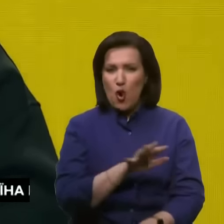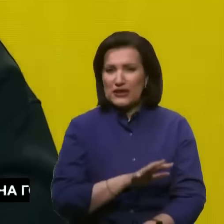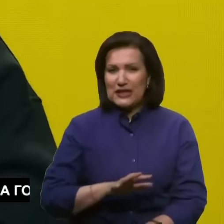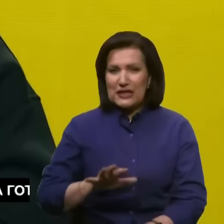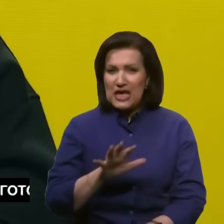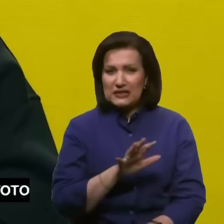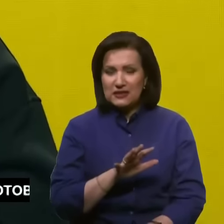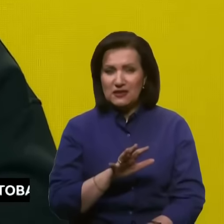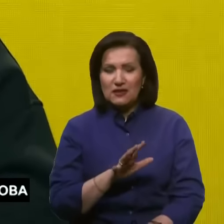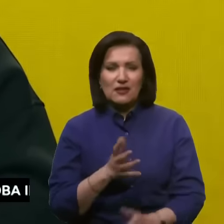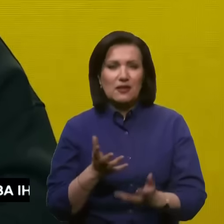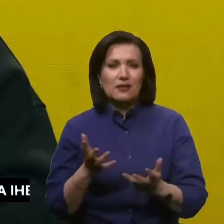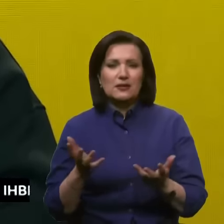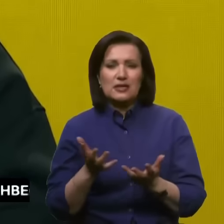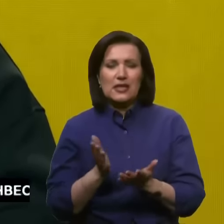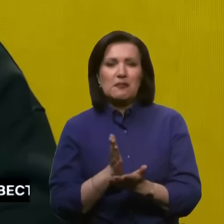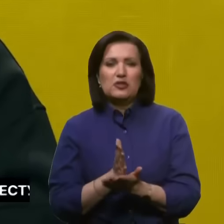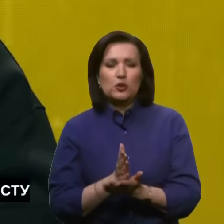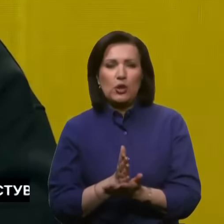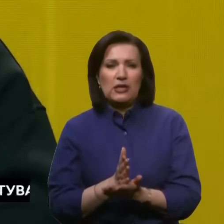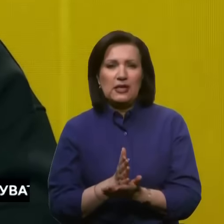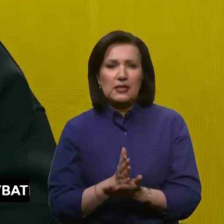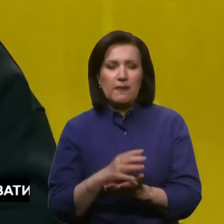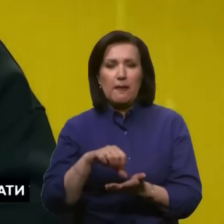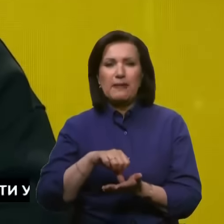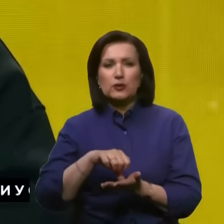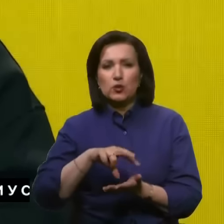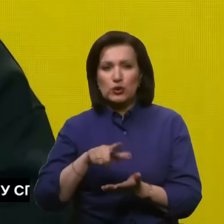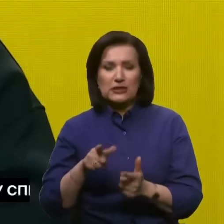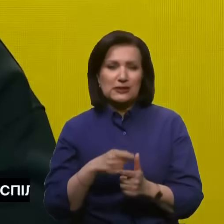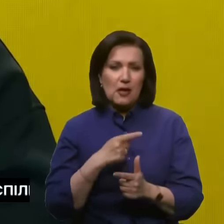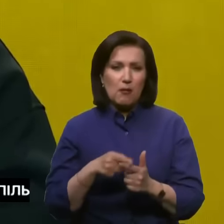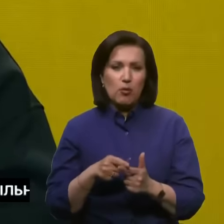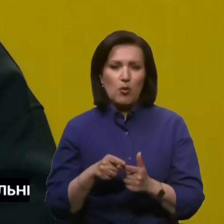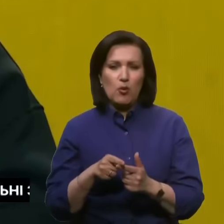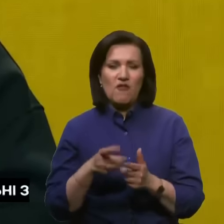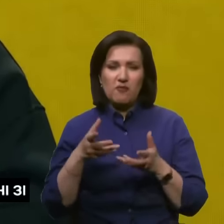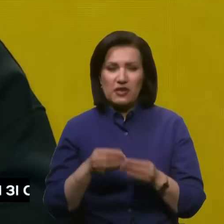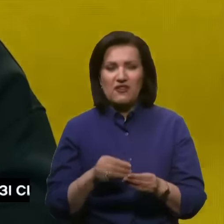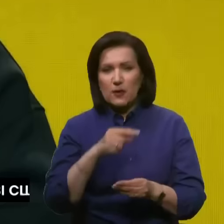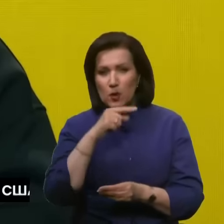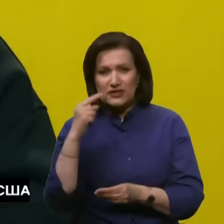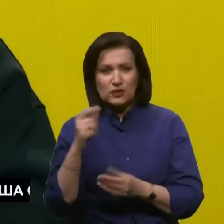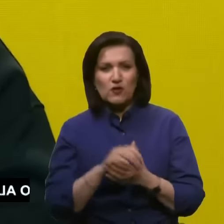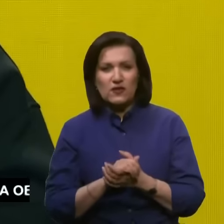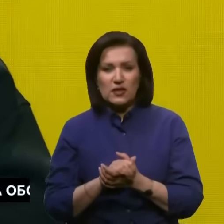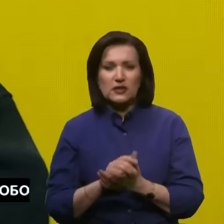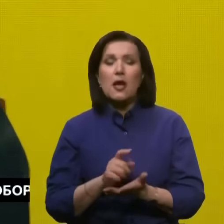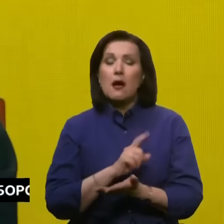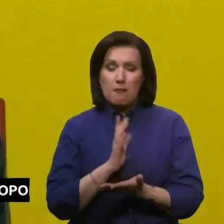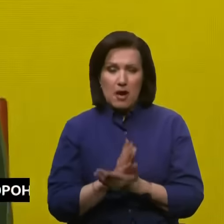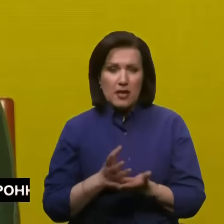за якими стоїть присутність або той чи інший вплив Російської Федерації, має